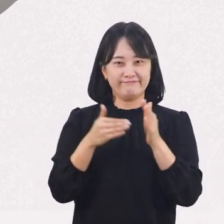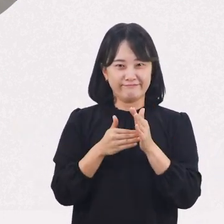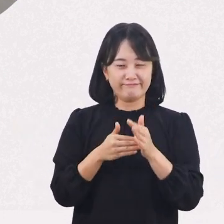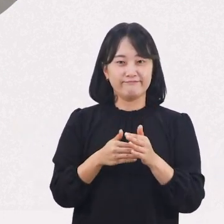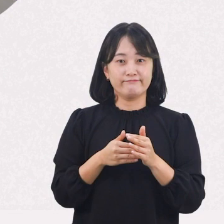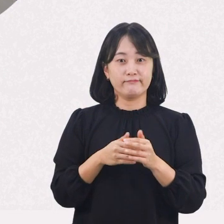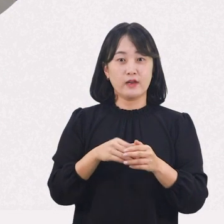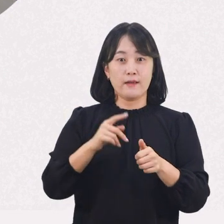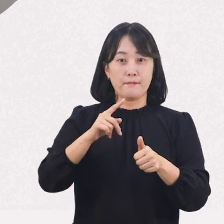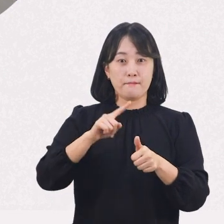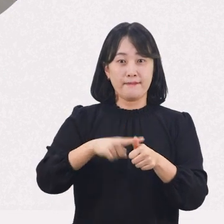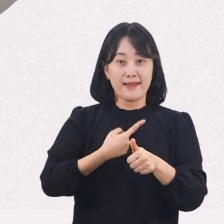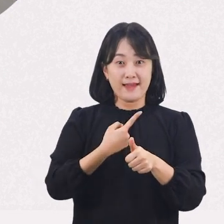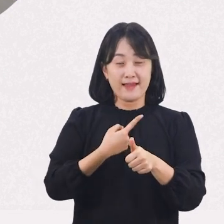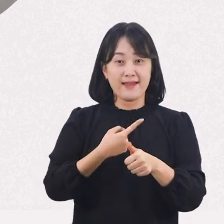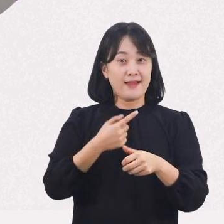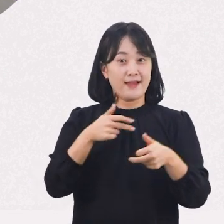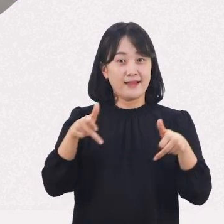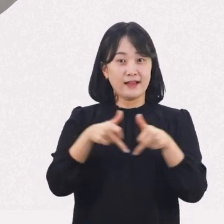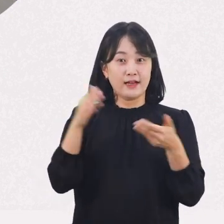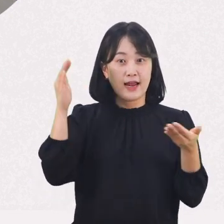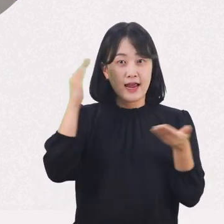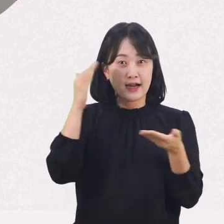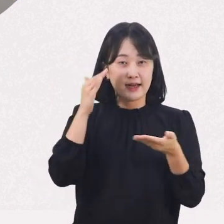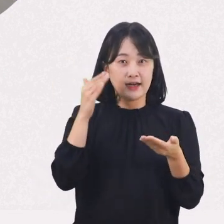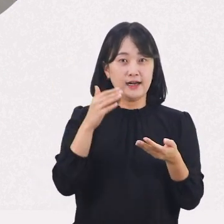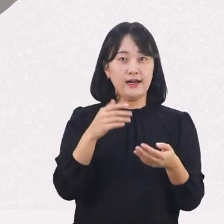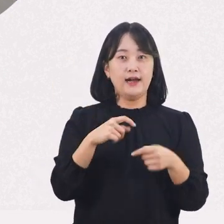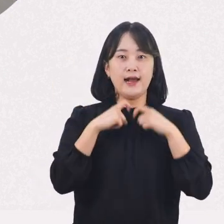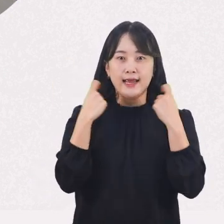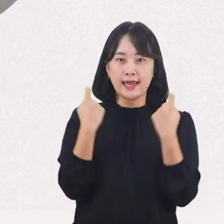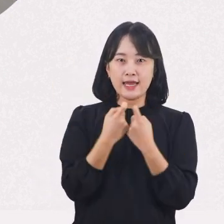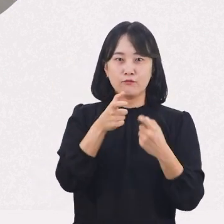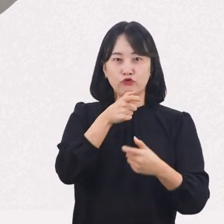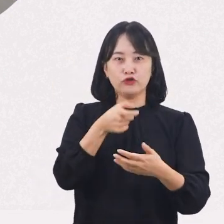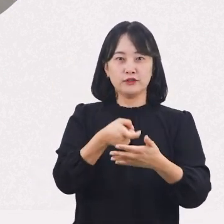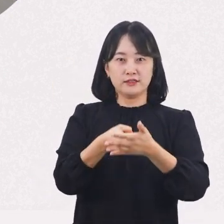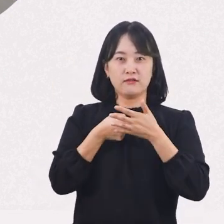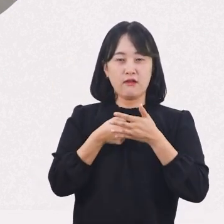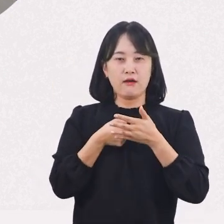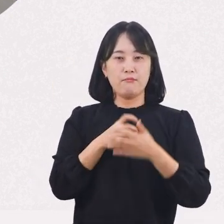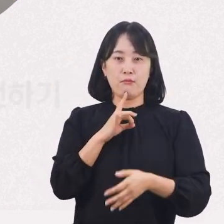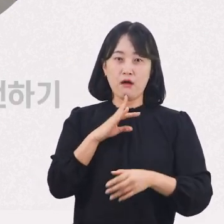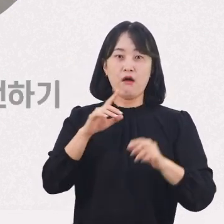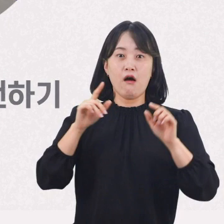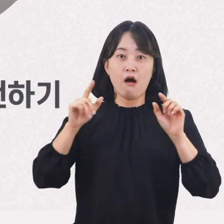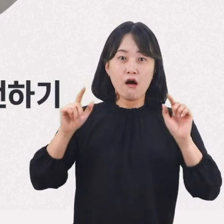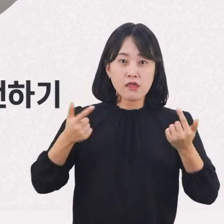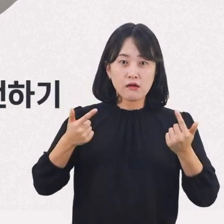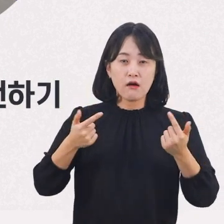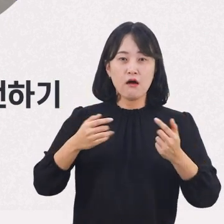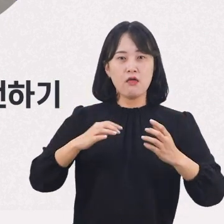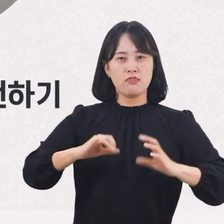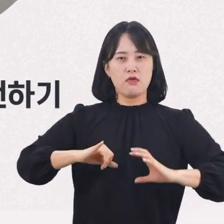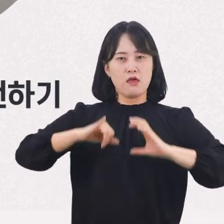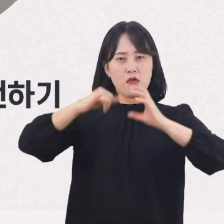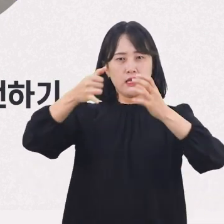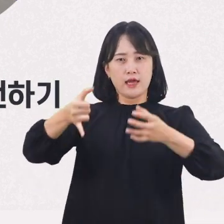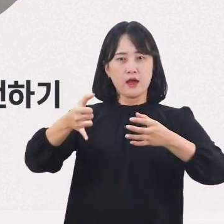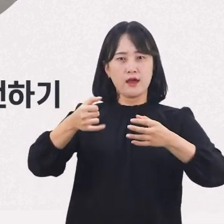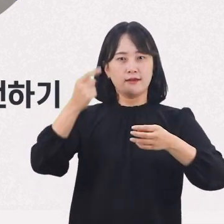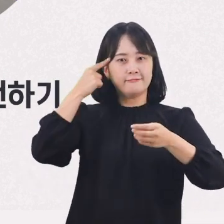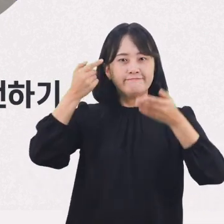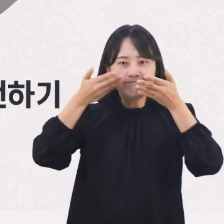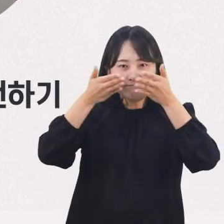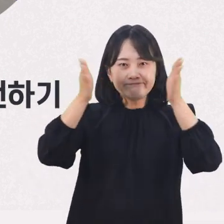이 활동을 통해 장애 학생들은 개인적으로 물 절약을 실천하는 데 멈추는 게 아니라 세계적 관점에서 캠페인